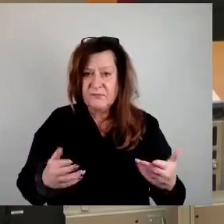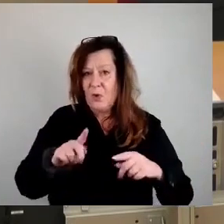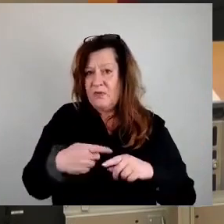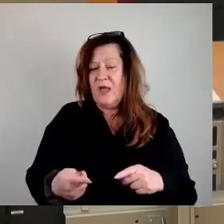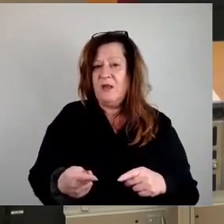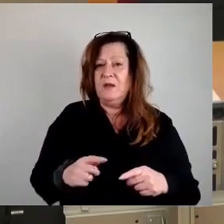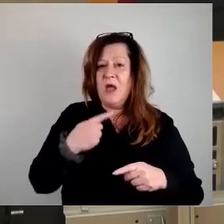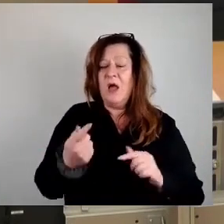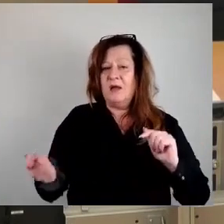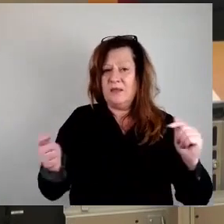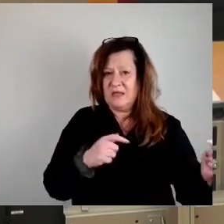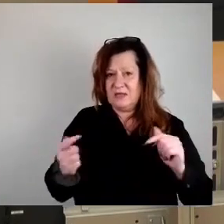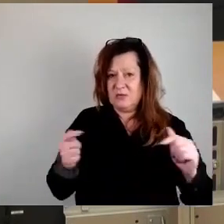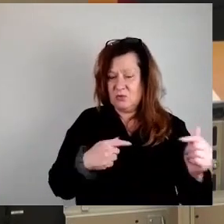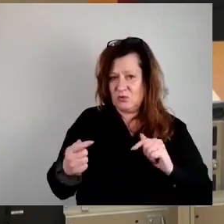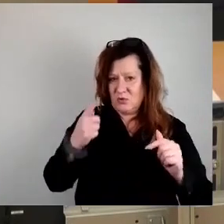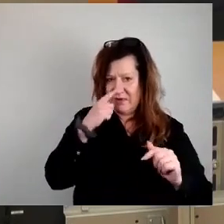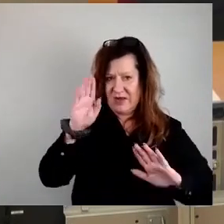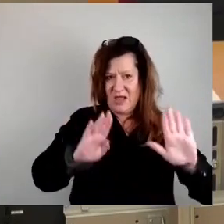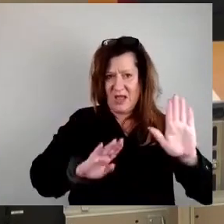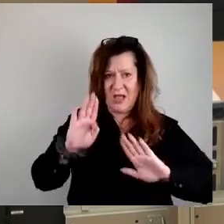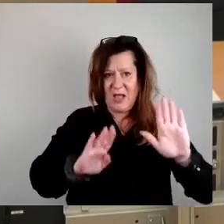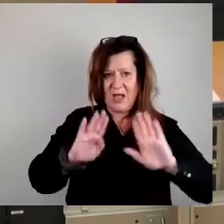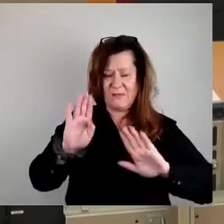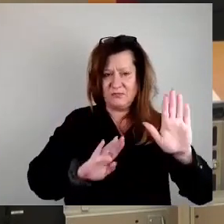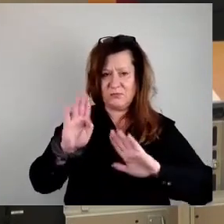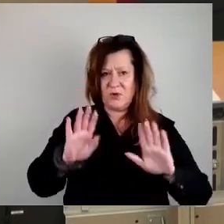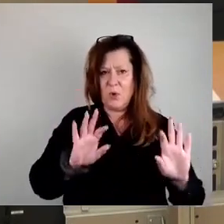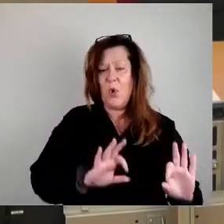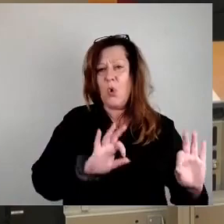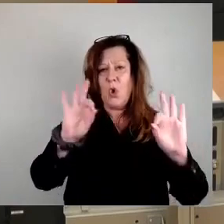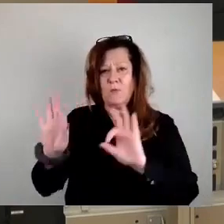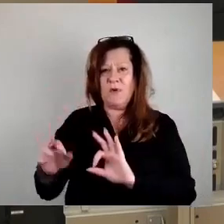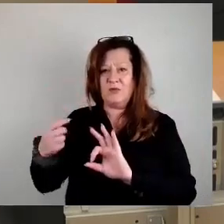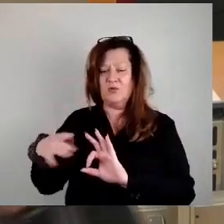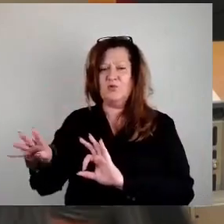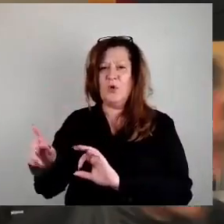Diskussion, können wir dann ja abstimmen, Überweisung in den federführenden Umweltausschuss. Dankeschön.